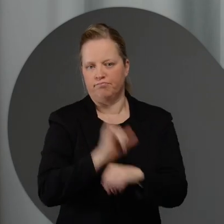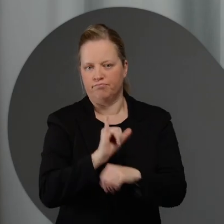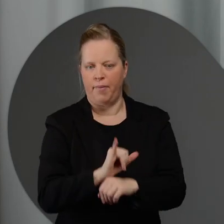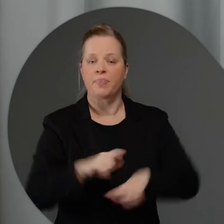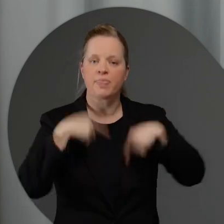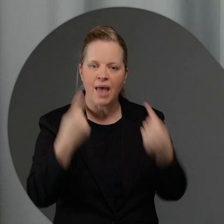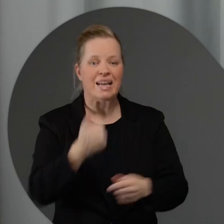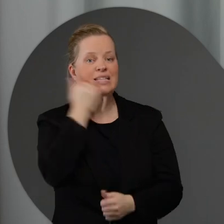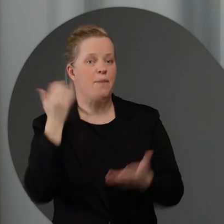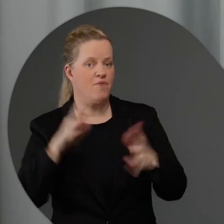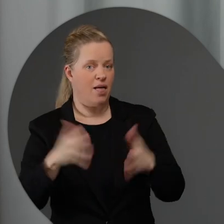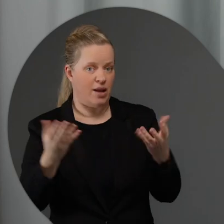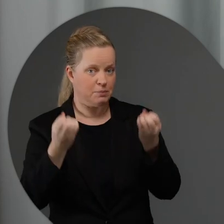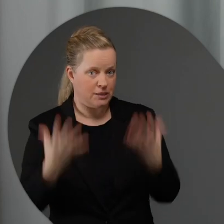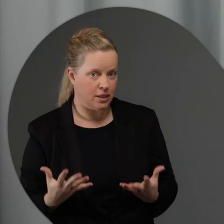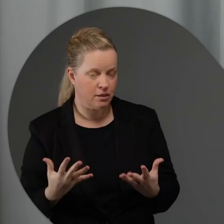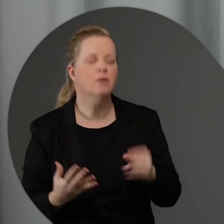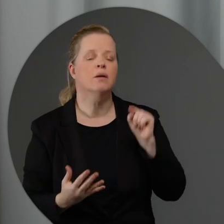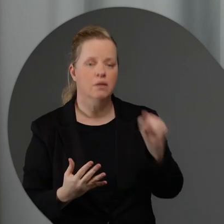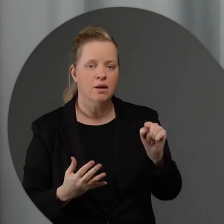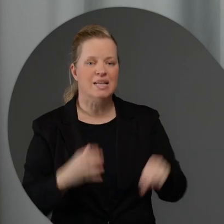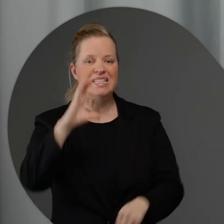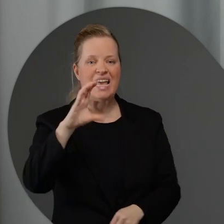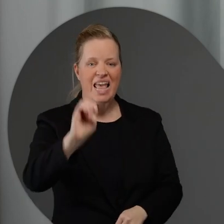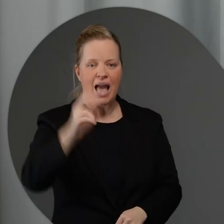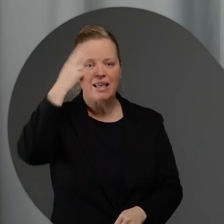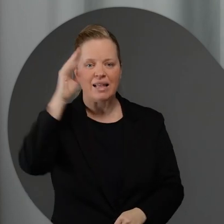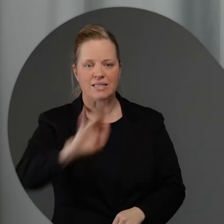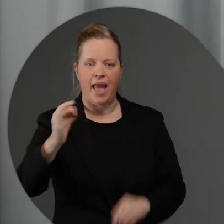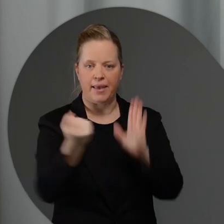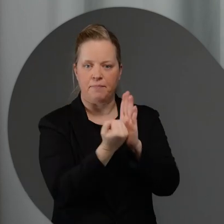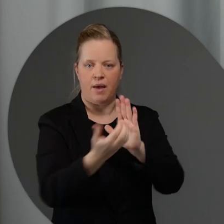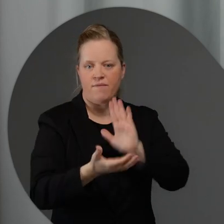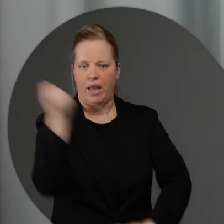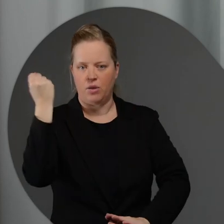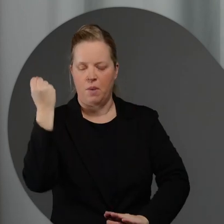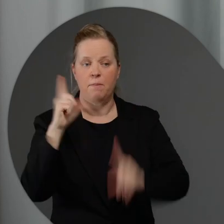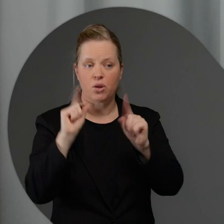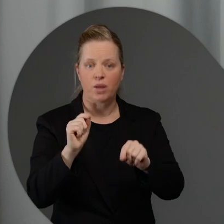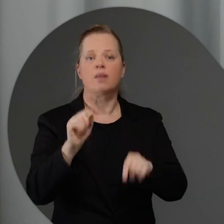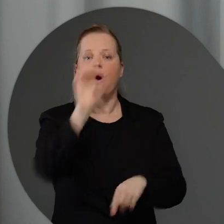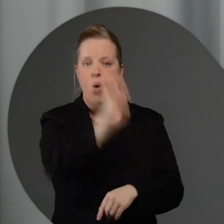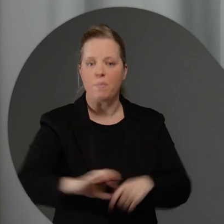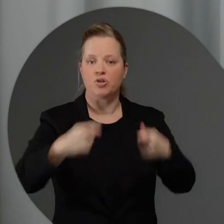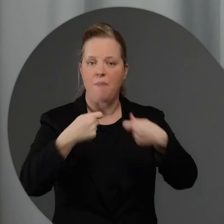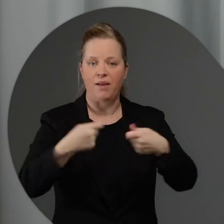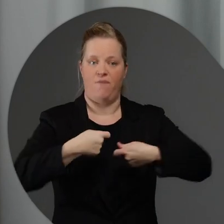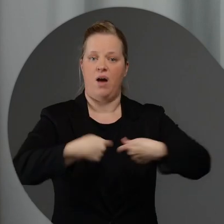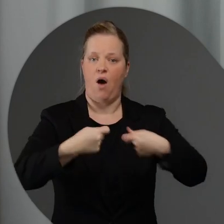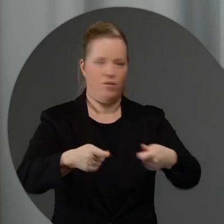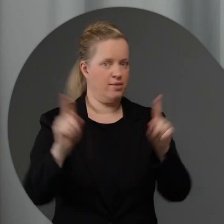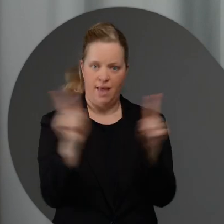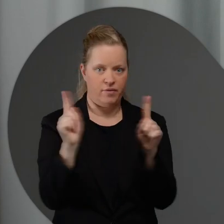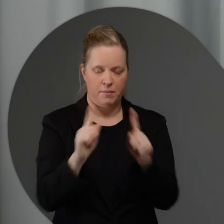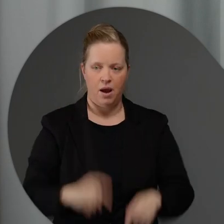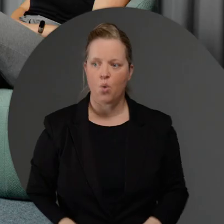ja, dann kann es im extremen Fall dazu kommen, dass wieder das CE-Kennzeichen weggenommen wird. Das heißt, ich darf dann nicht mehr im europäischen